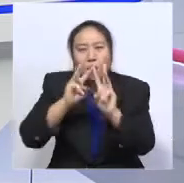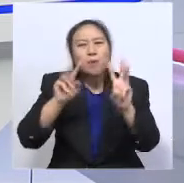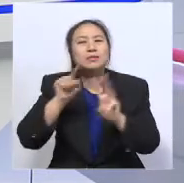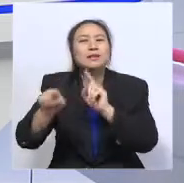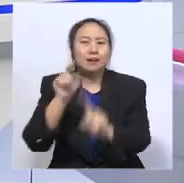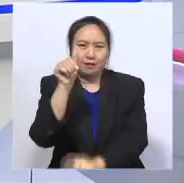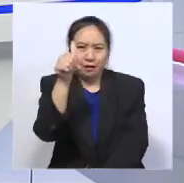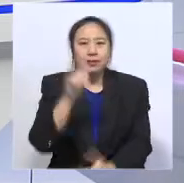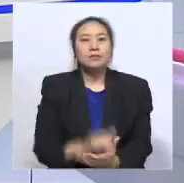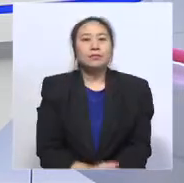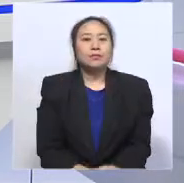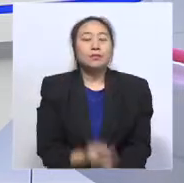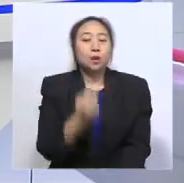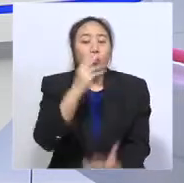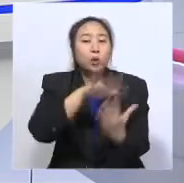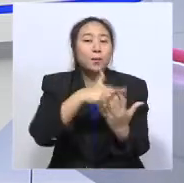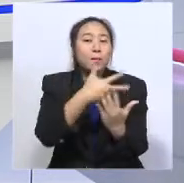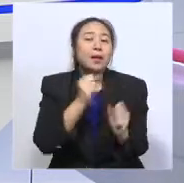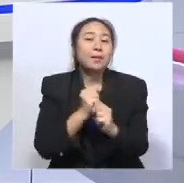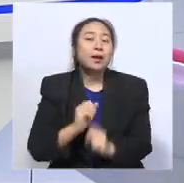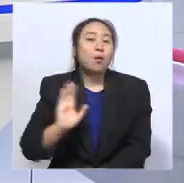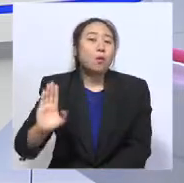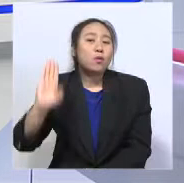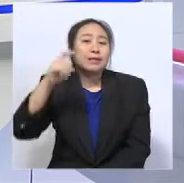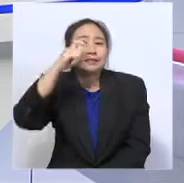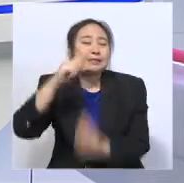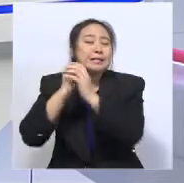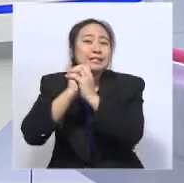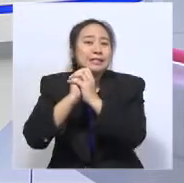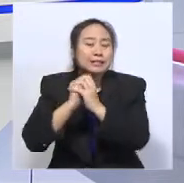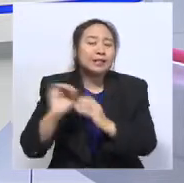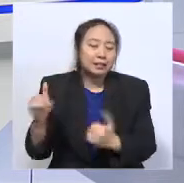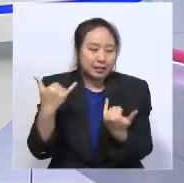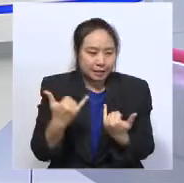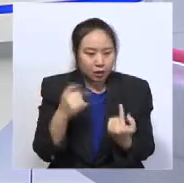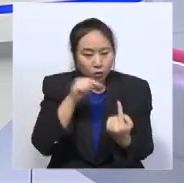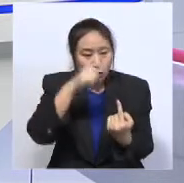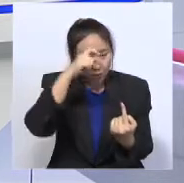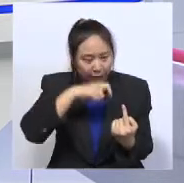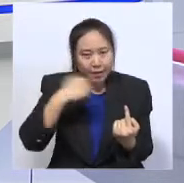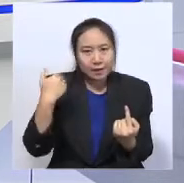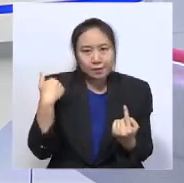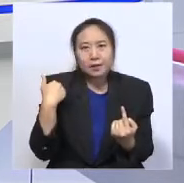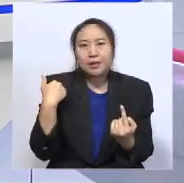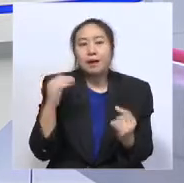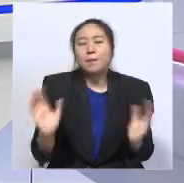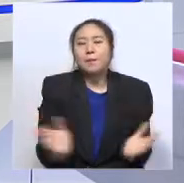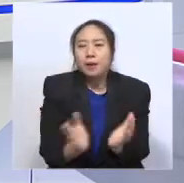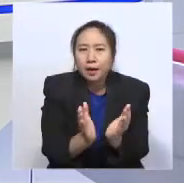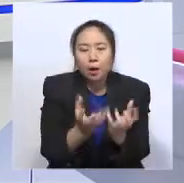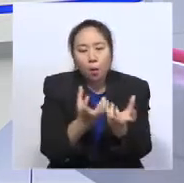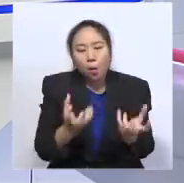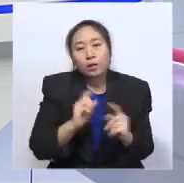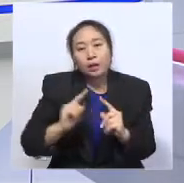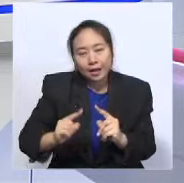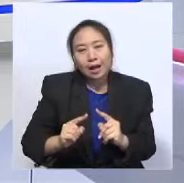ซึ่งถ้าดูแล้วนะครับแผนการดำเนินงานของแจ็คหม่าที่มีการตั้งศูนย์ต่างๆที่ประเทศไทยนะครับหลักๆเนี่ยก็น่าจะไปดันตัวเลขสินค้